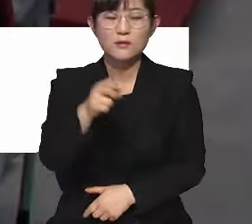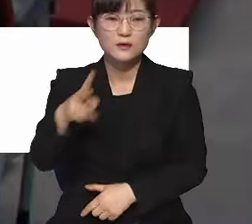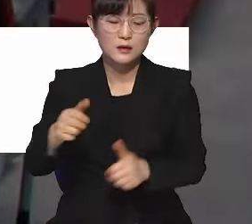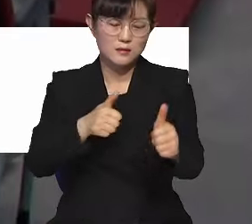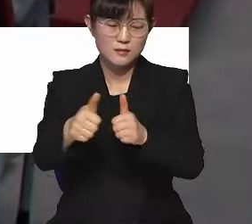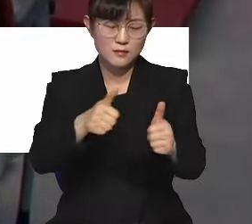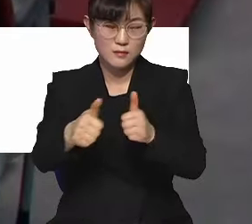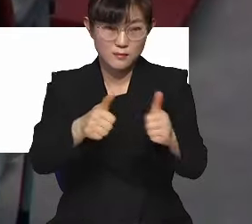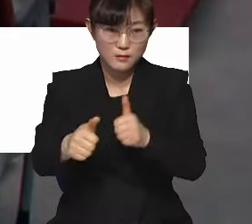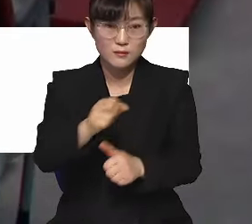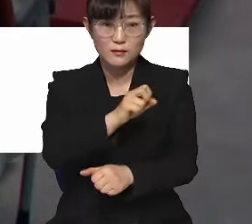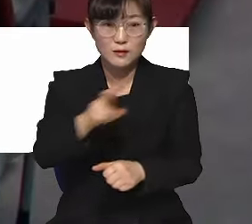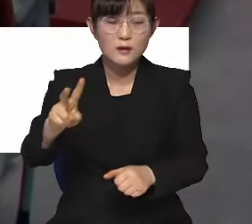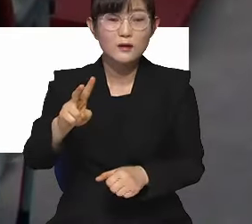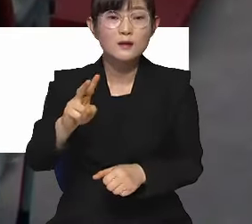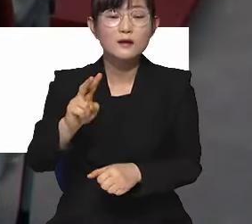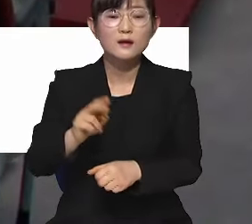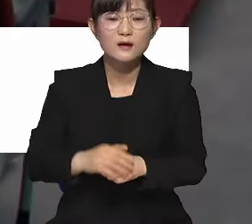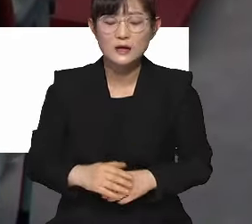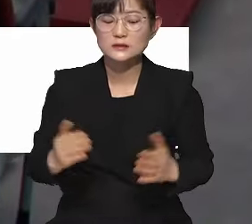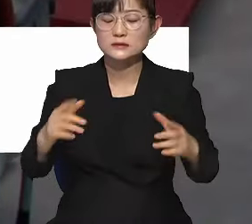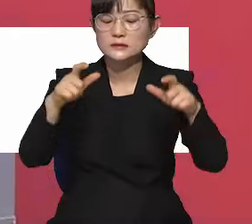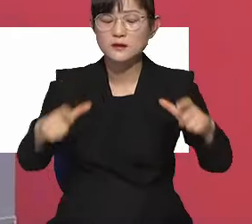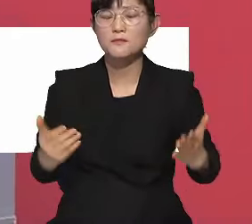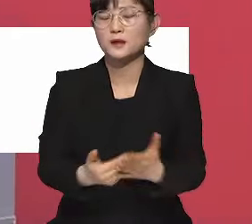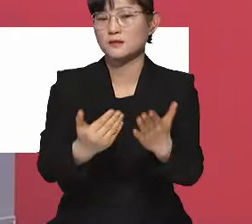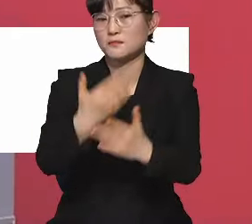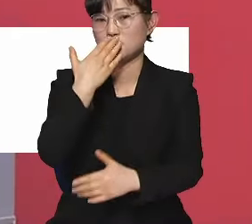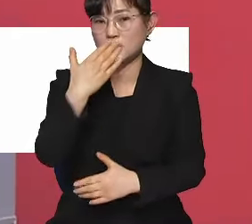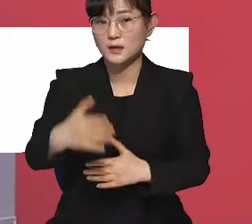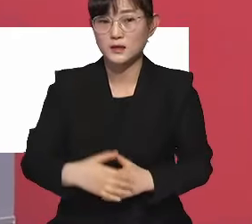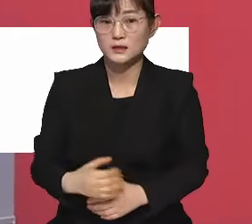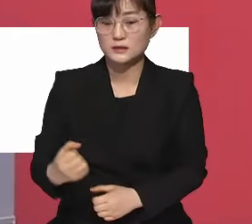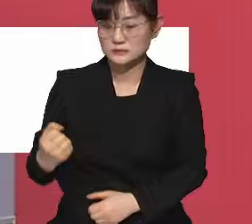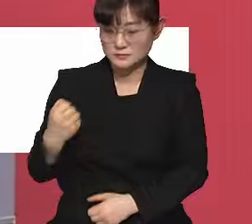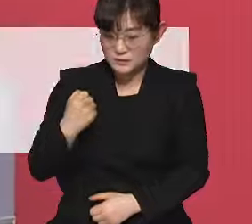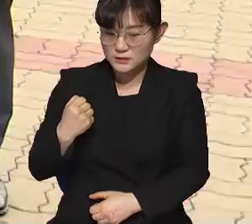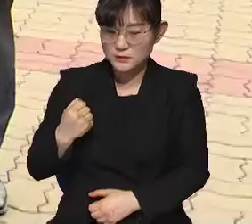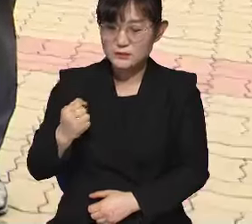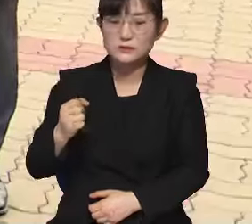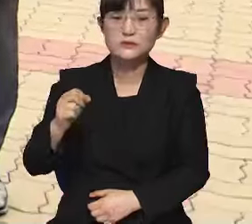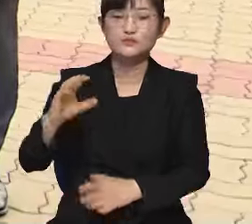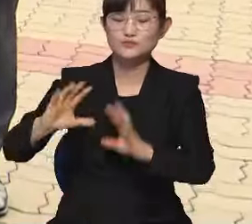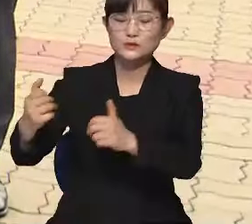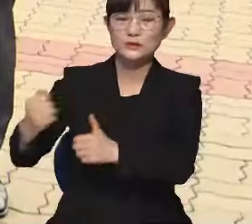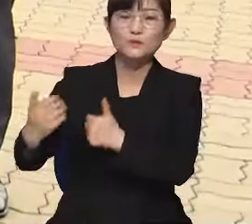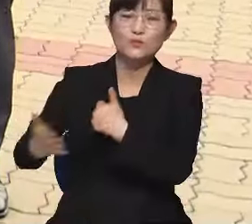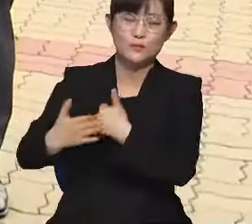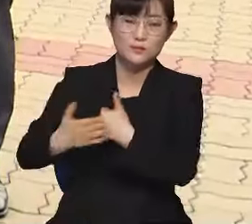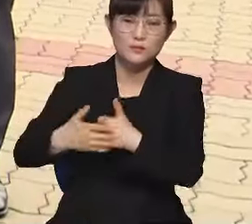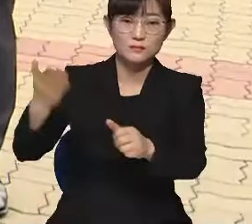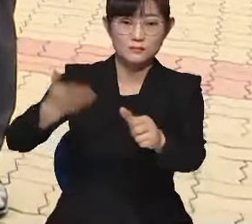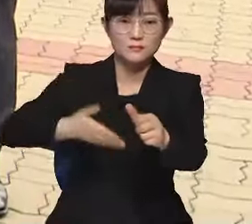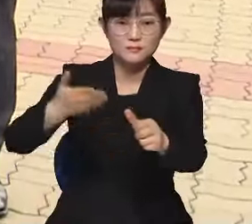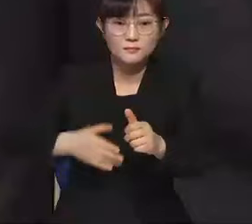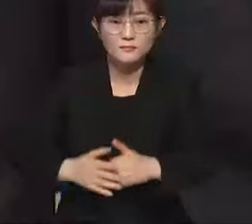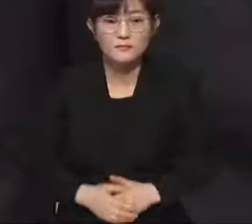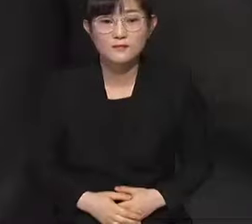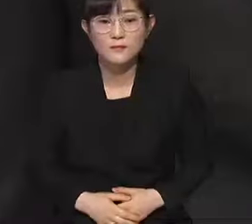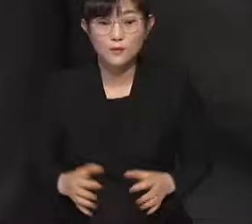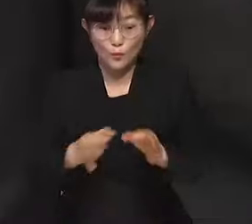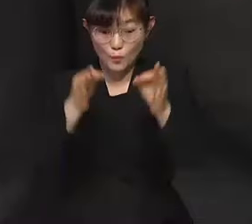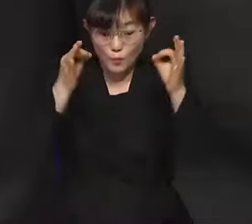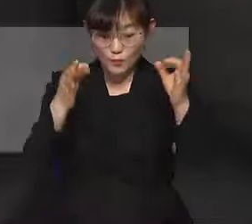경쟁 구도가 자리 잡아야만 지역 발전이 가능하다며 힘 있는 여당 후보를 지지해달라고 요청했습니다. 오랜만에